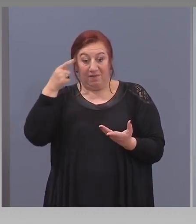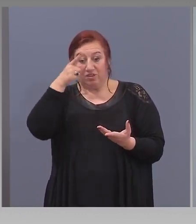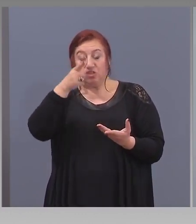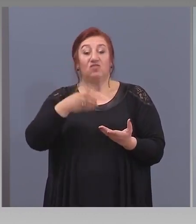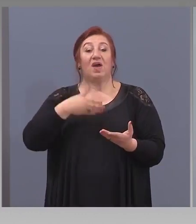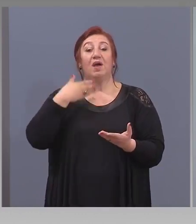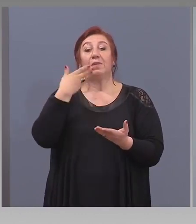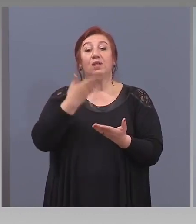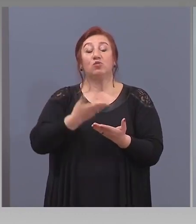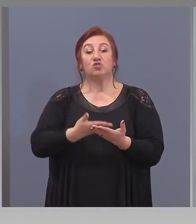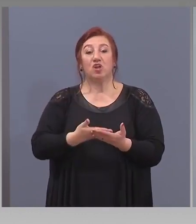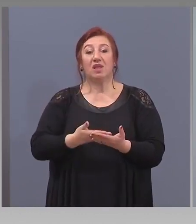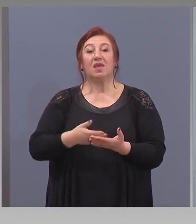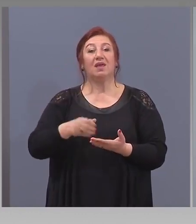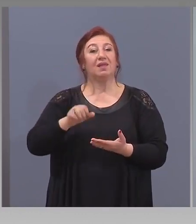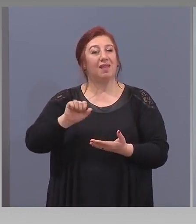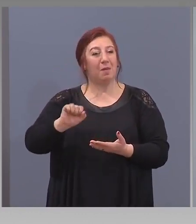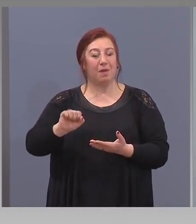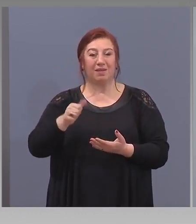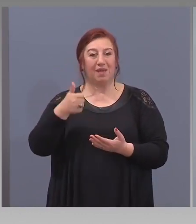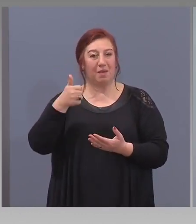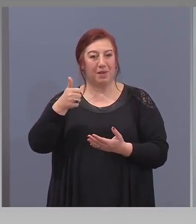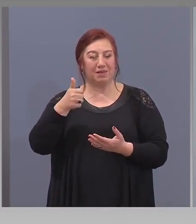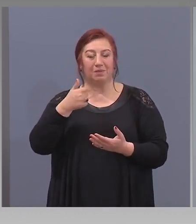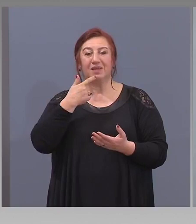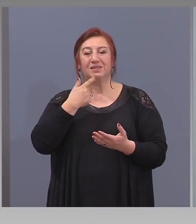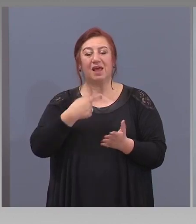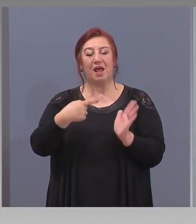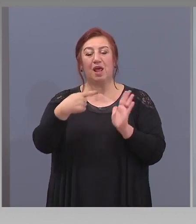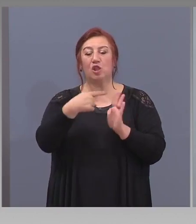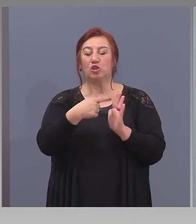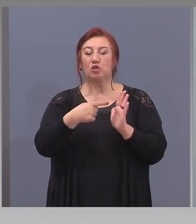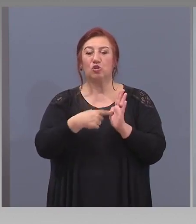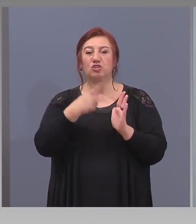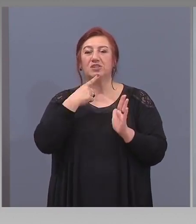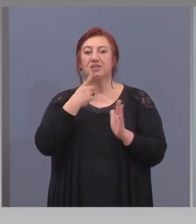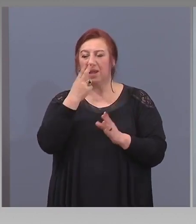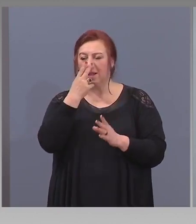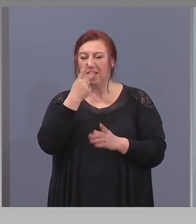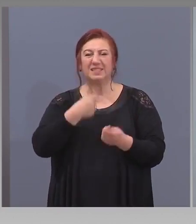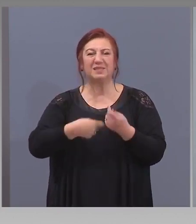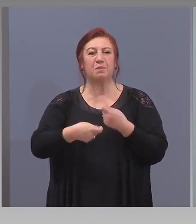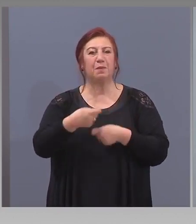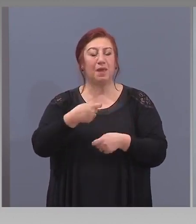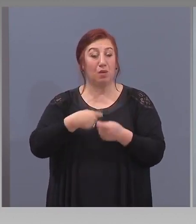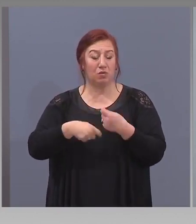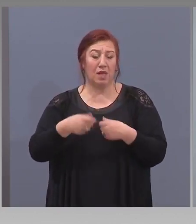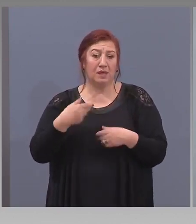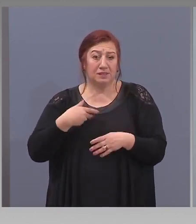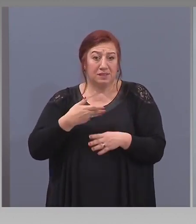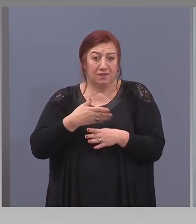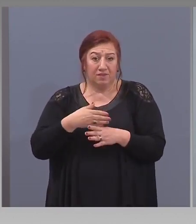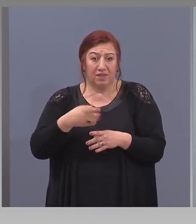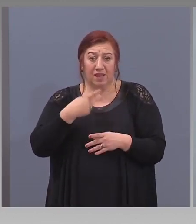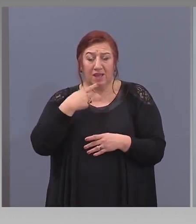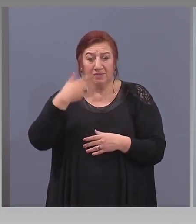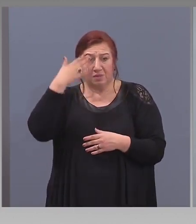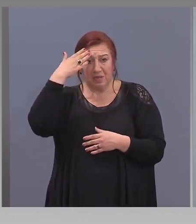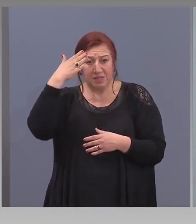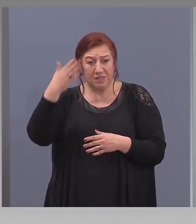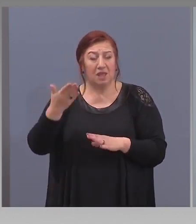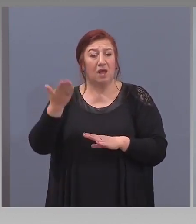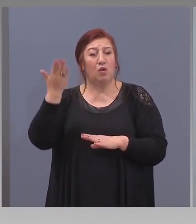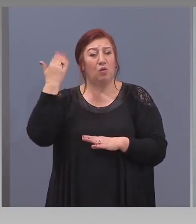БСП, точките за спекулата. Аз понеже винаги казвам истината. Когато се приемаше закона,